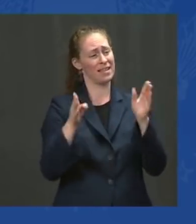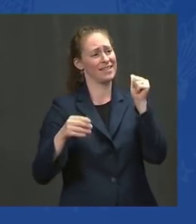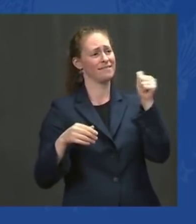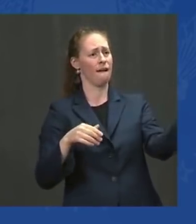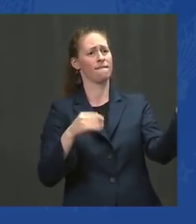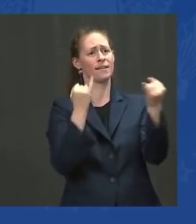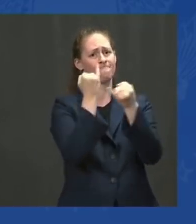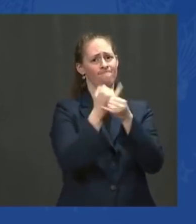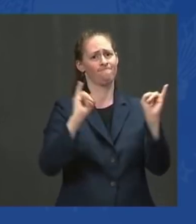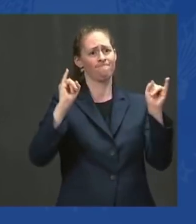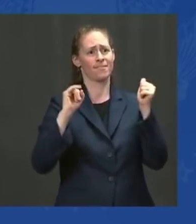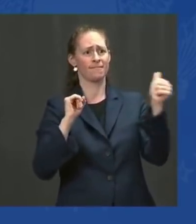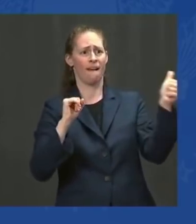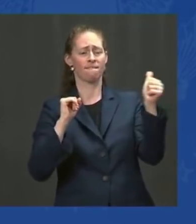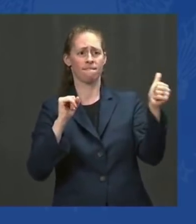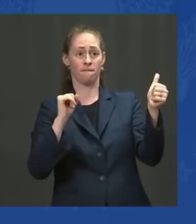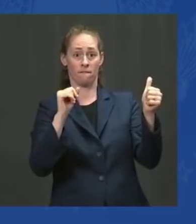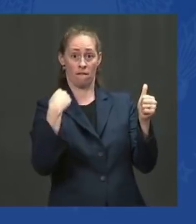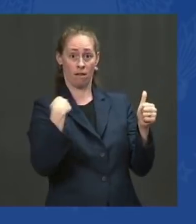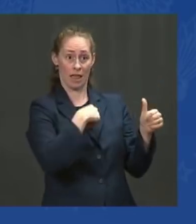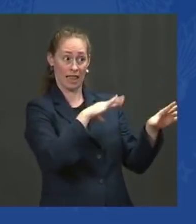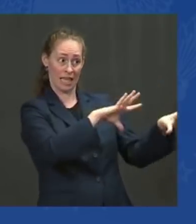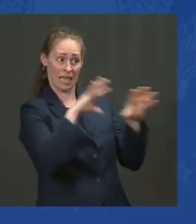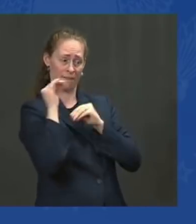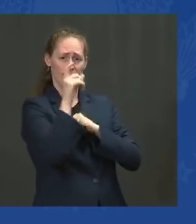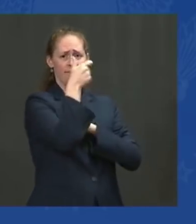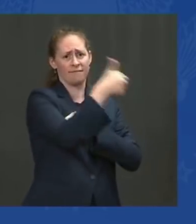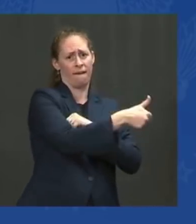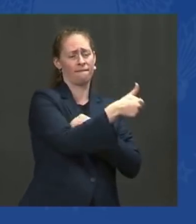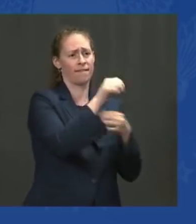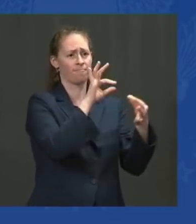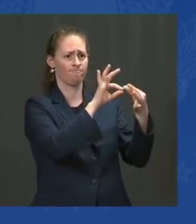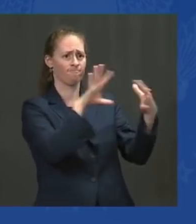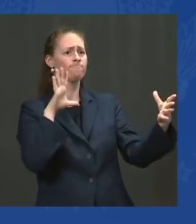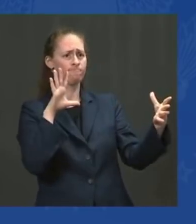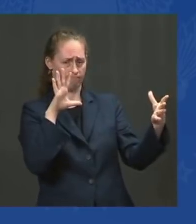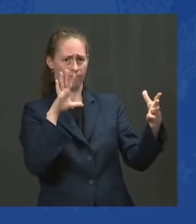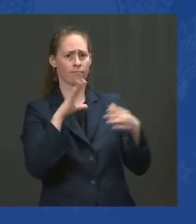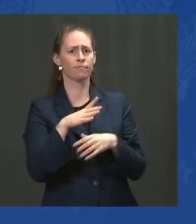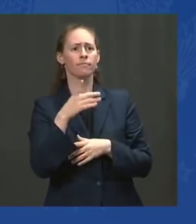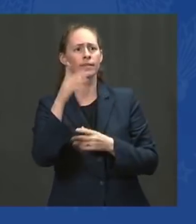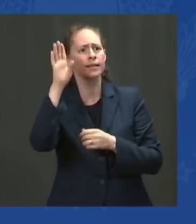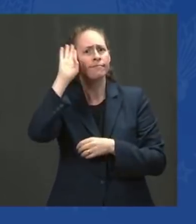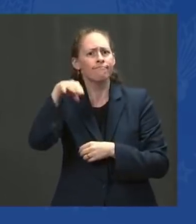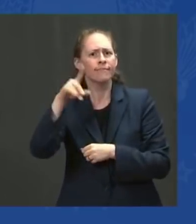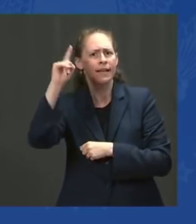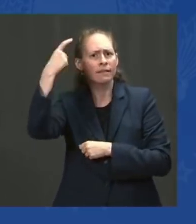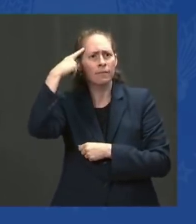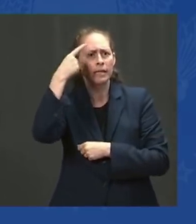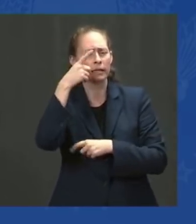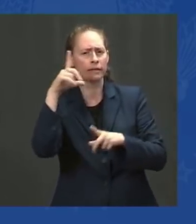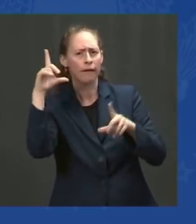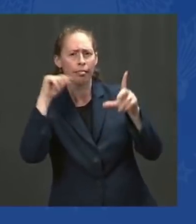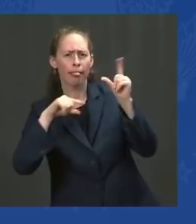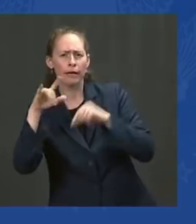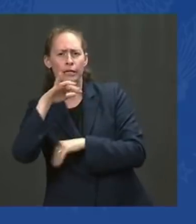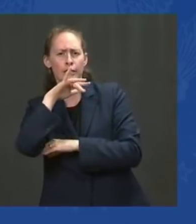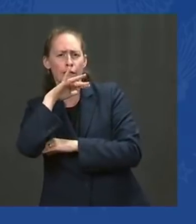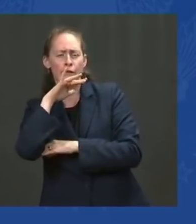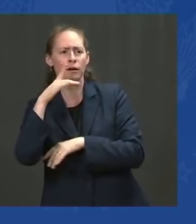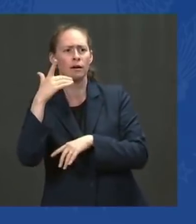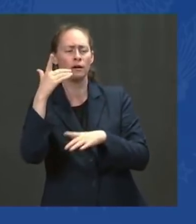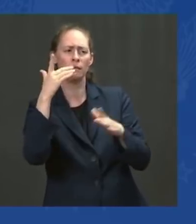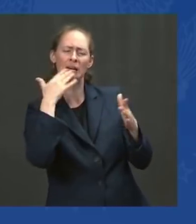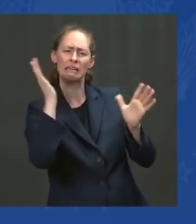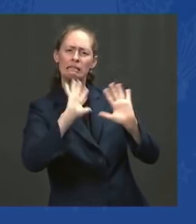占领整个全国的时候，占领喀布尔的时候，美军并没有出动空军进行袭击这个恐怕